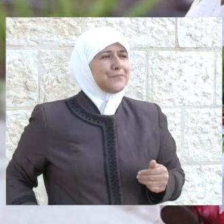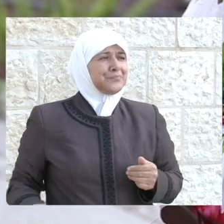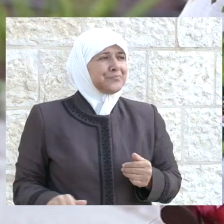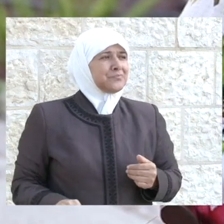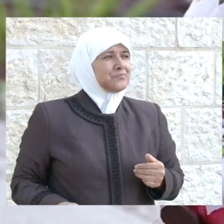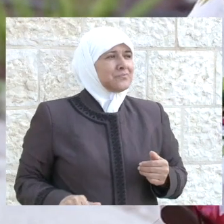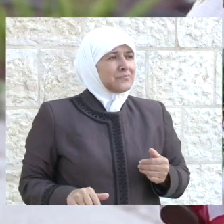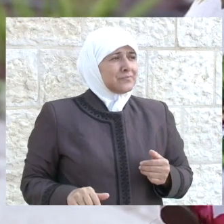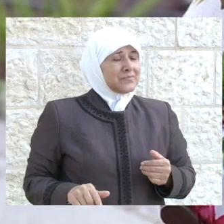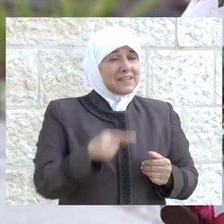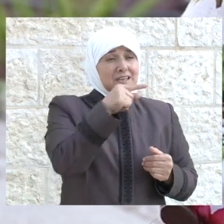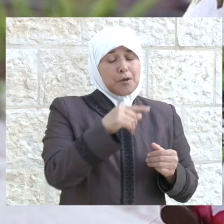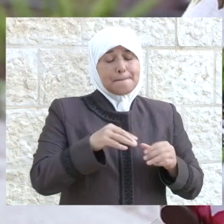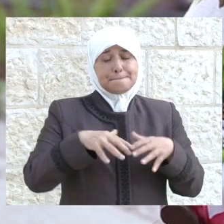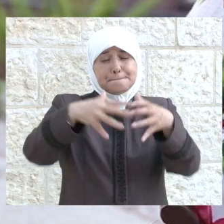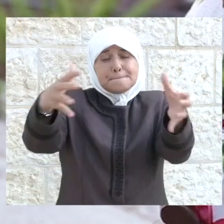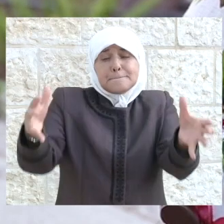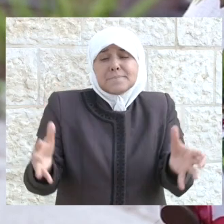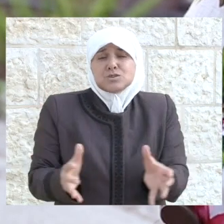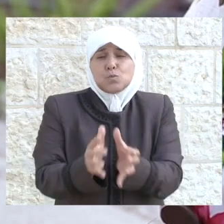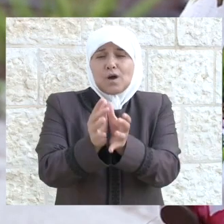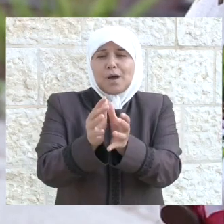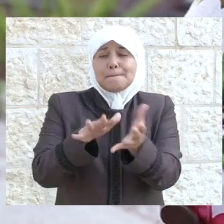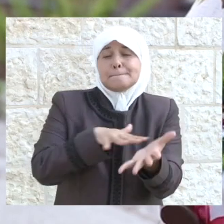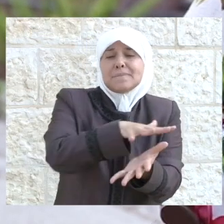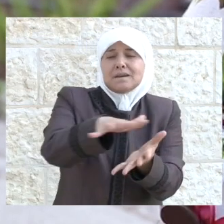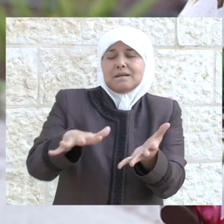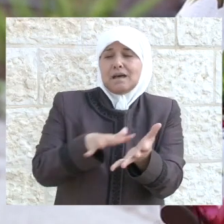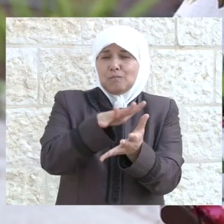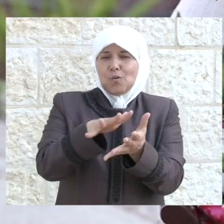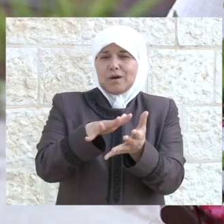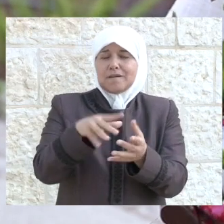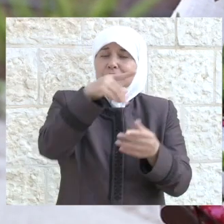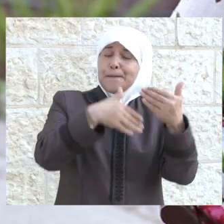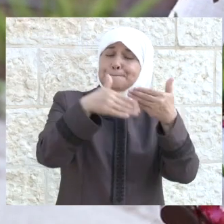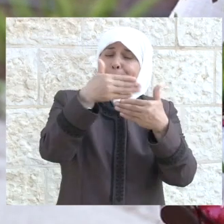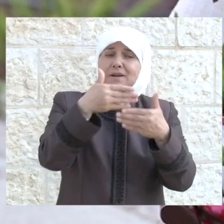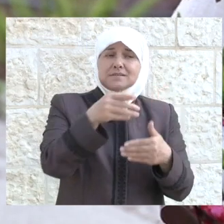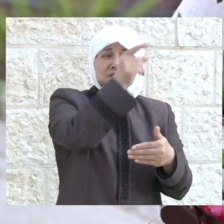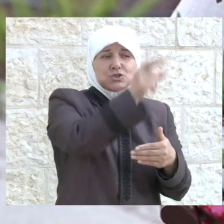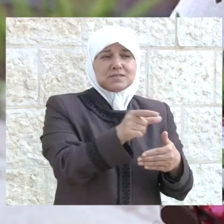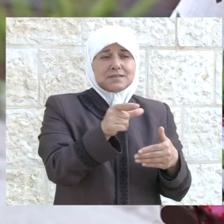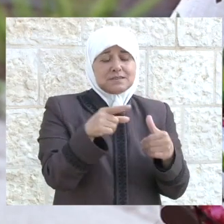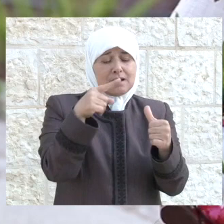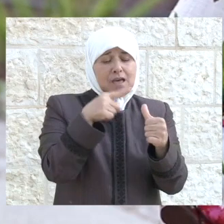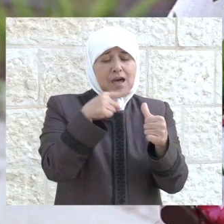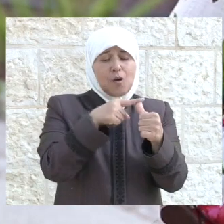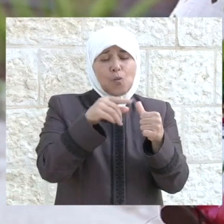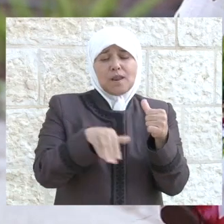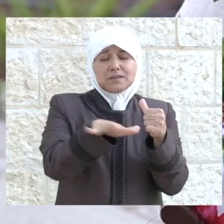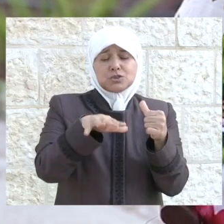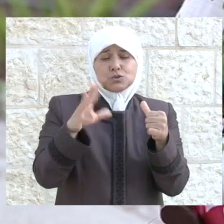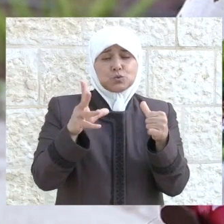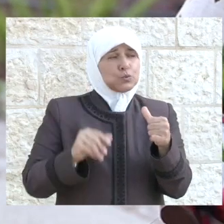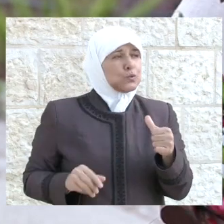هي جملة من المواقف، يعني مجموعة مواقف، مش موقف واحد ولا اثنين. أول موقف، أول ما